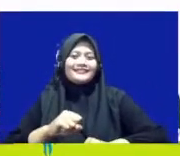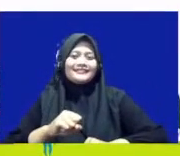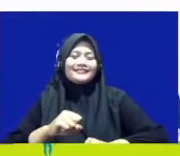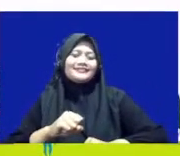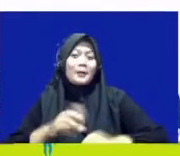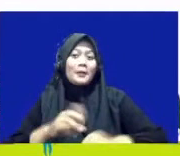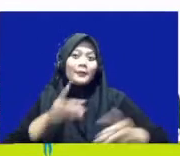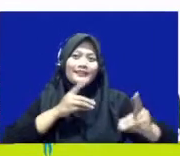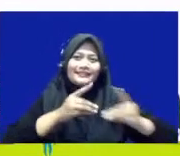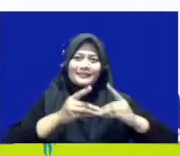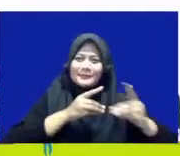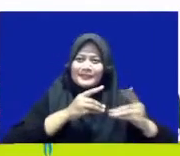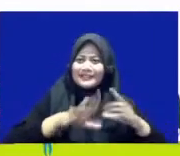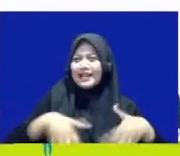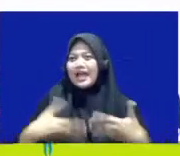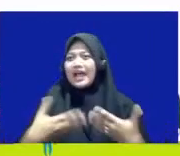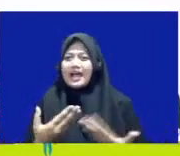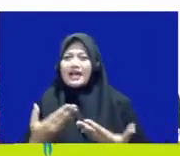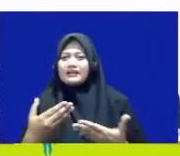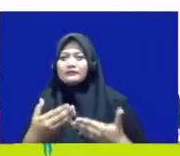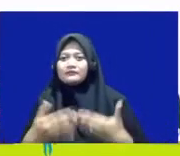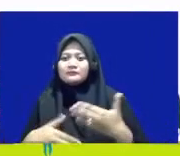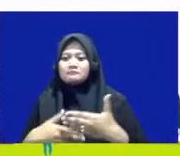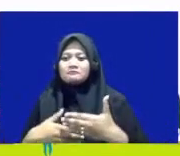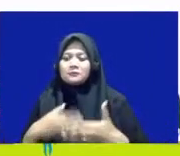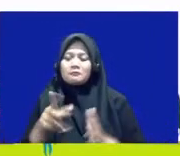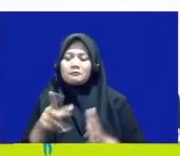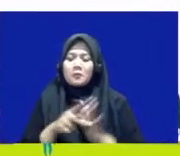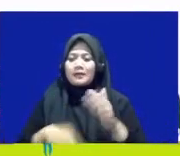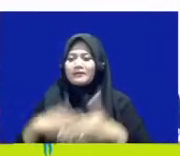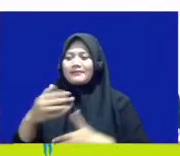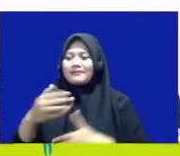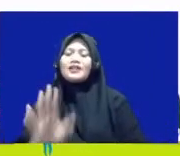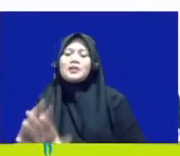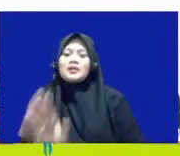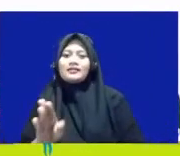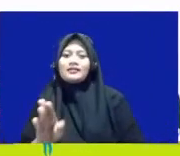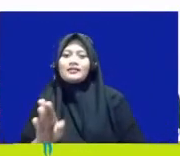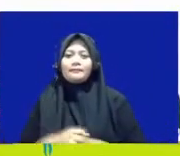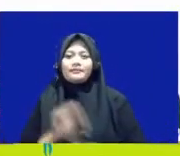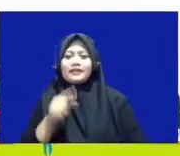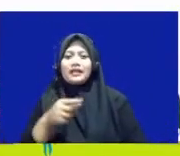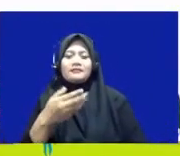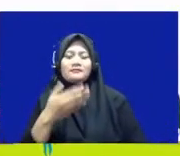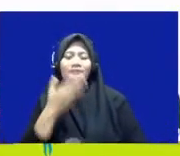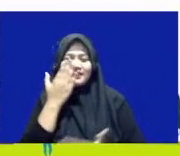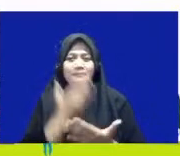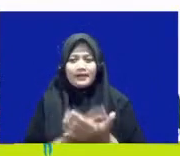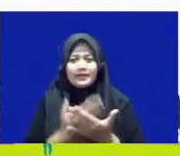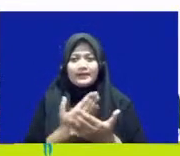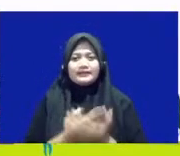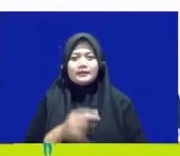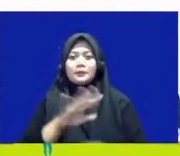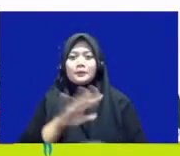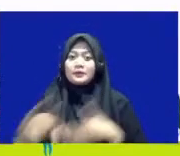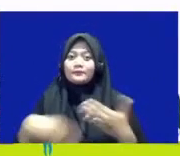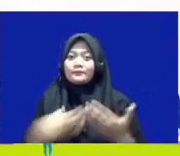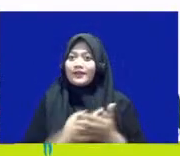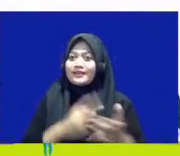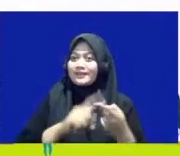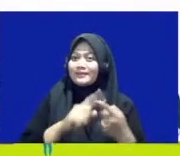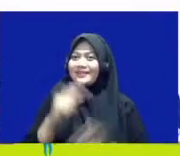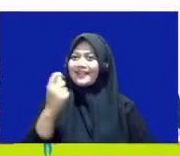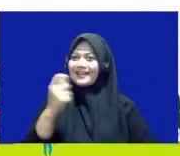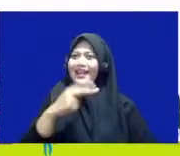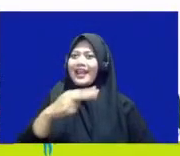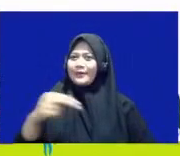berdiskusi ataupun kita lihat ke depan selanjutnya. Dan tentunya kami mengucapkan terima kasih juga kepada seluruh teman-teman Tagana Indonesia yang